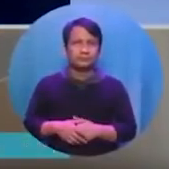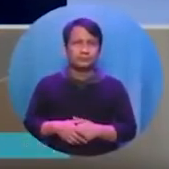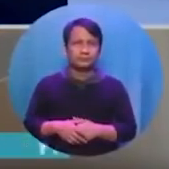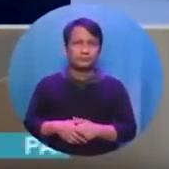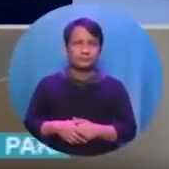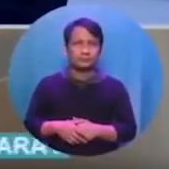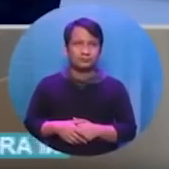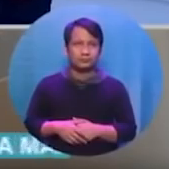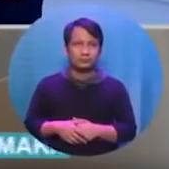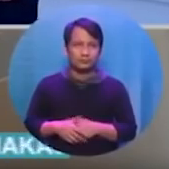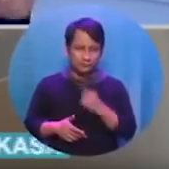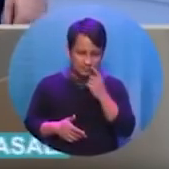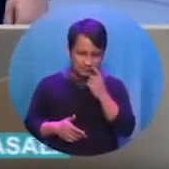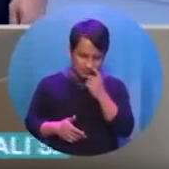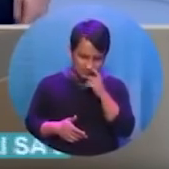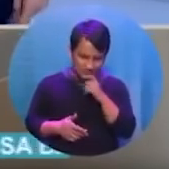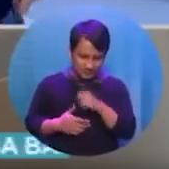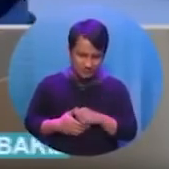Ma'am, anong oras po dyan? Hello po.